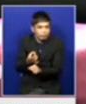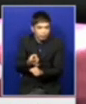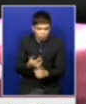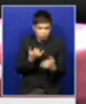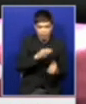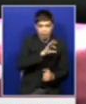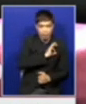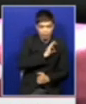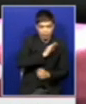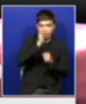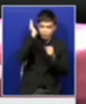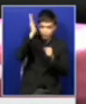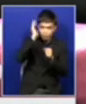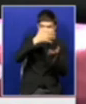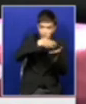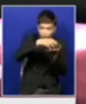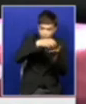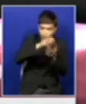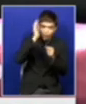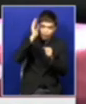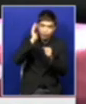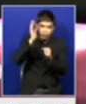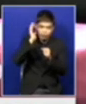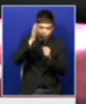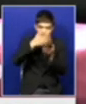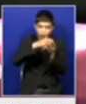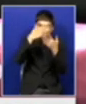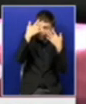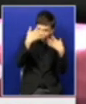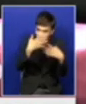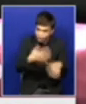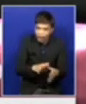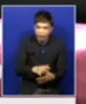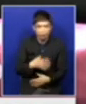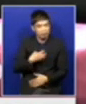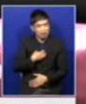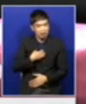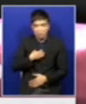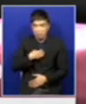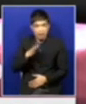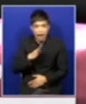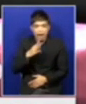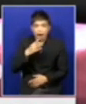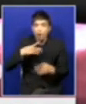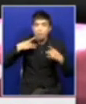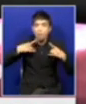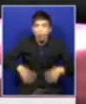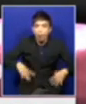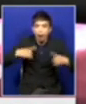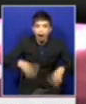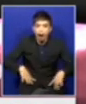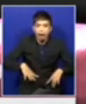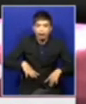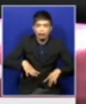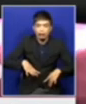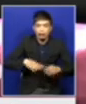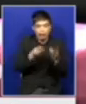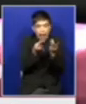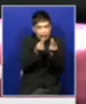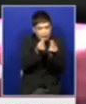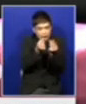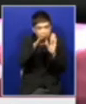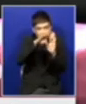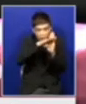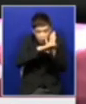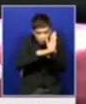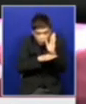ภานี้เป็นข้อมูลที่ดิฉันไม่อยากจะใช้คำว่ามั่วนะคะมั่วตั้งแต่รายละเอียดของการกู้แล้วค่ะท่